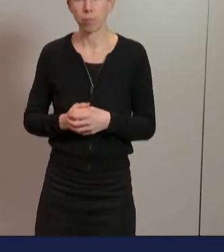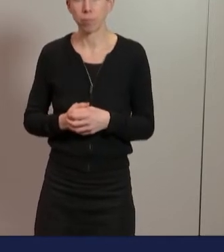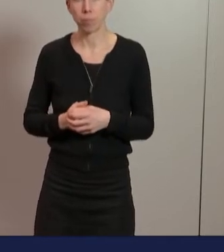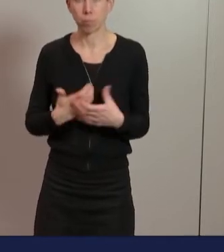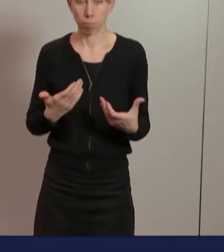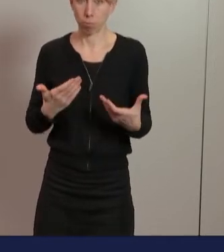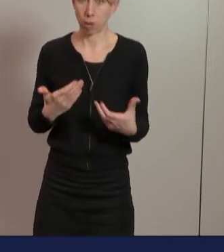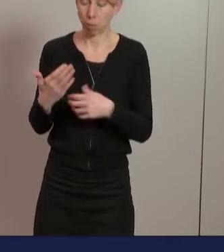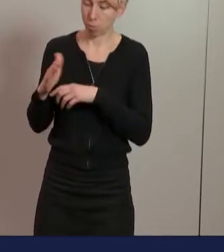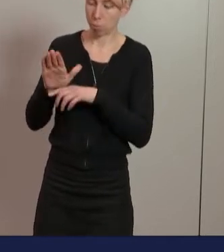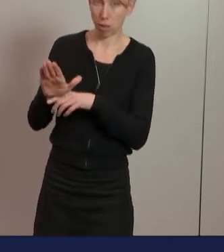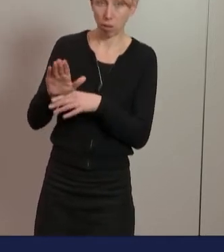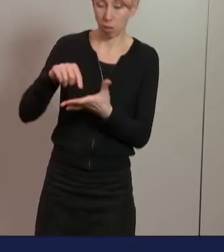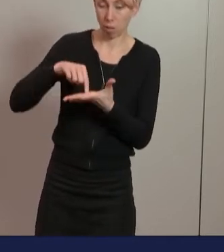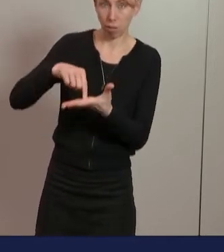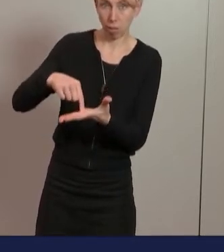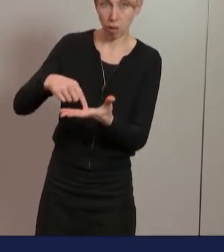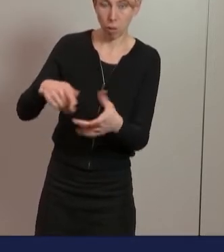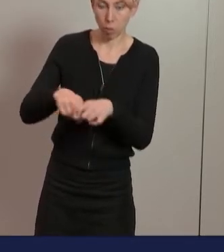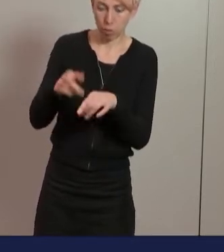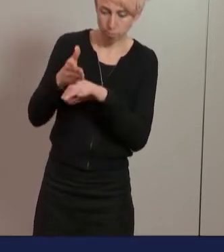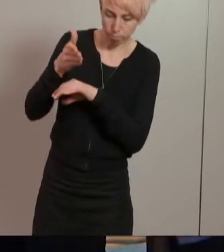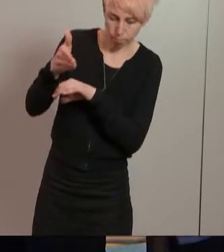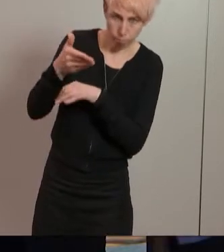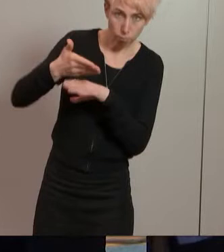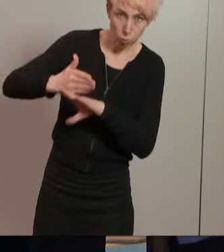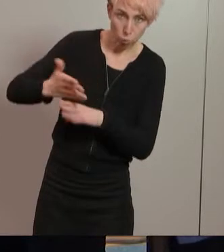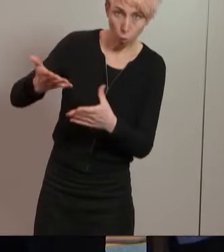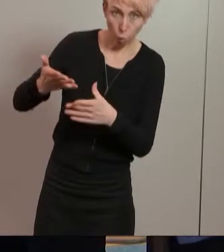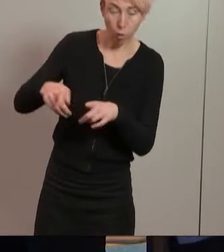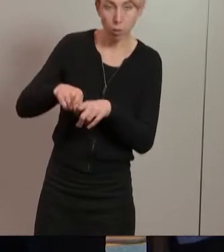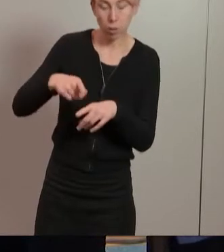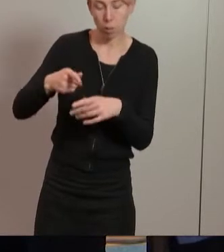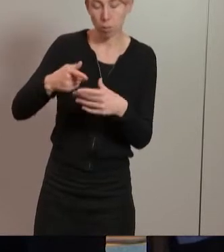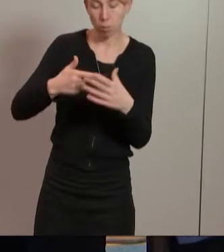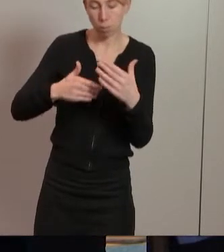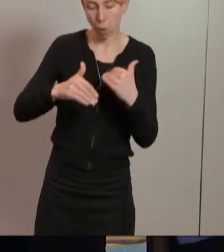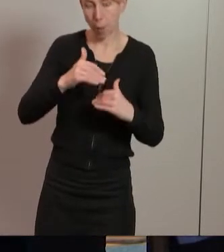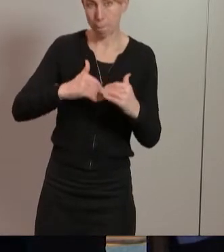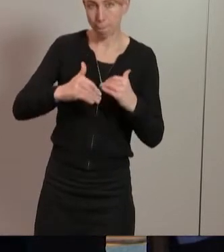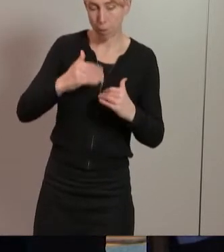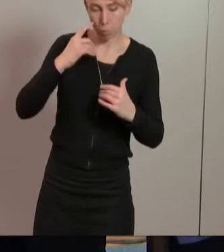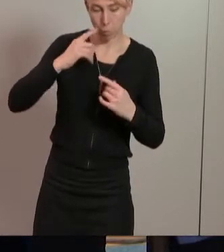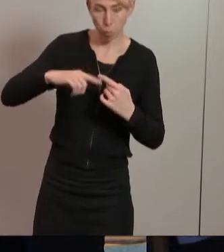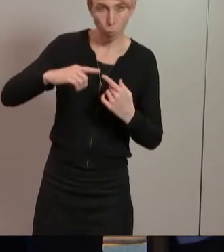Je vais maintenant vous présenter l'état de la dette, la prospective du mandat et enfin la programmation pluriannuelle des investissements.